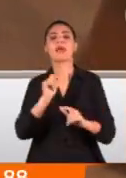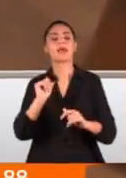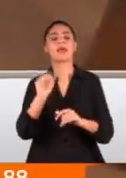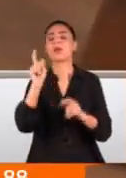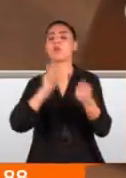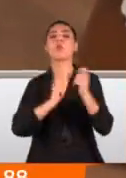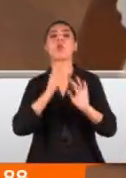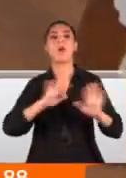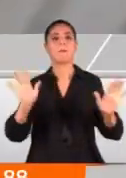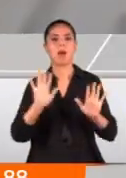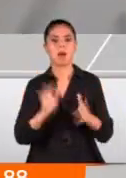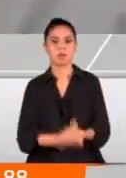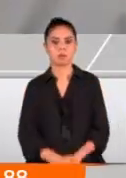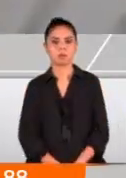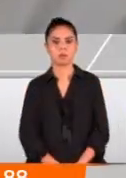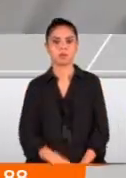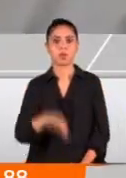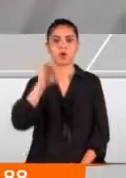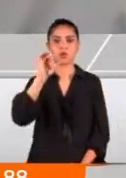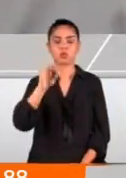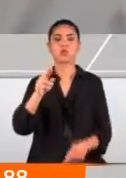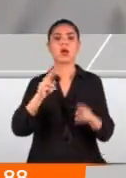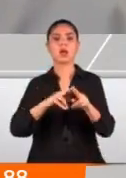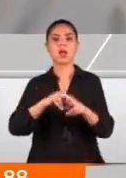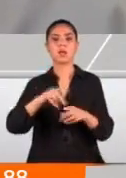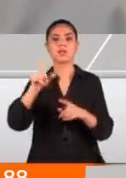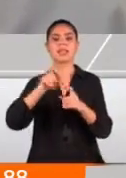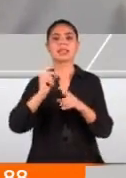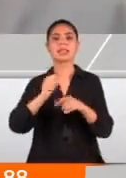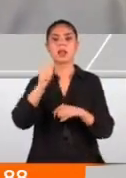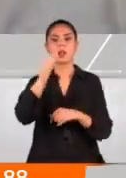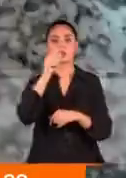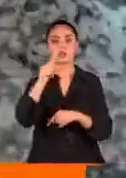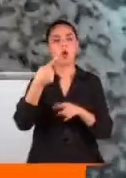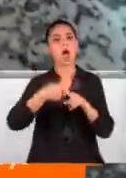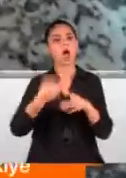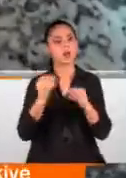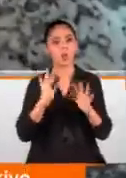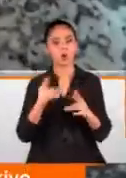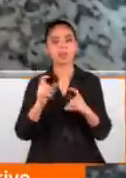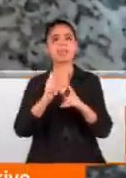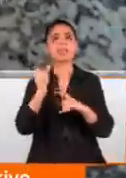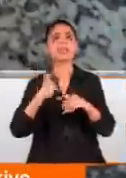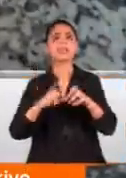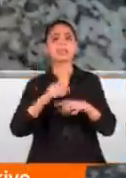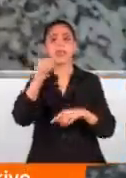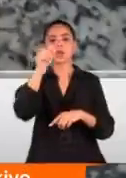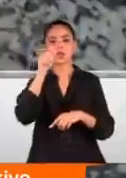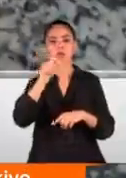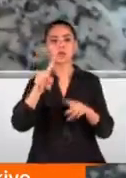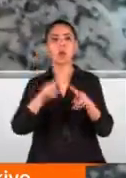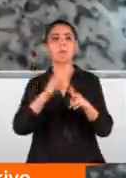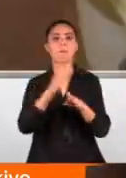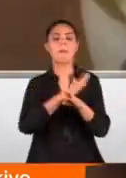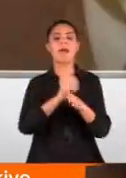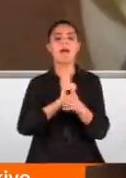kimyasallar da kullanmamak gerekiyor. Tuzlu, karbonatlı veya sirkeli suyla yıkamak da etkili olabilir. Sirkeli su yöntemi her meyvede